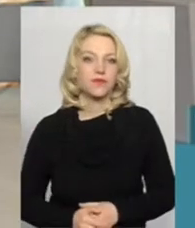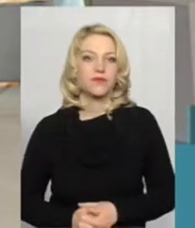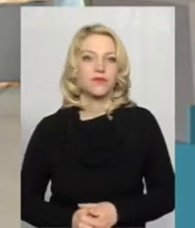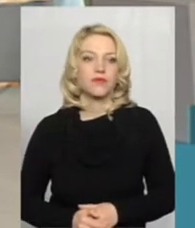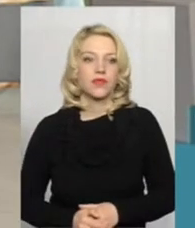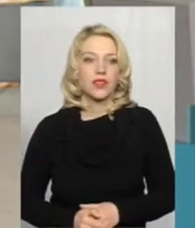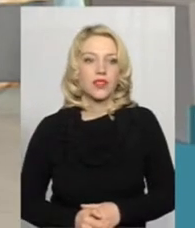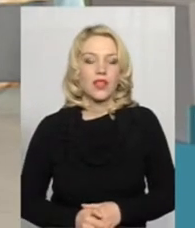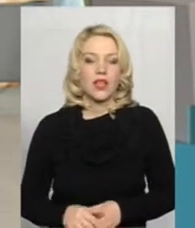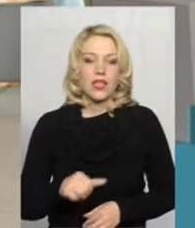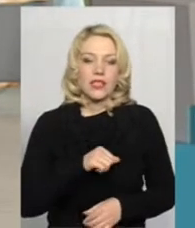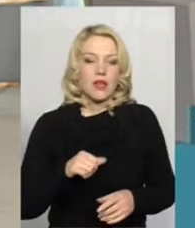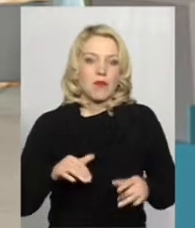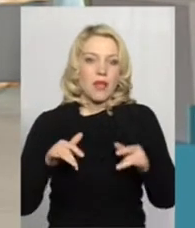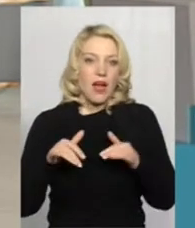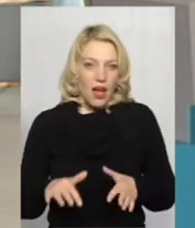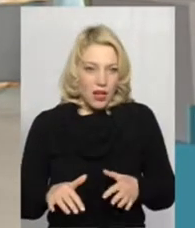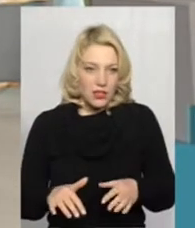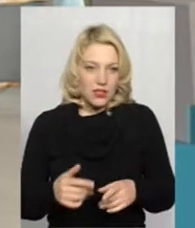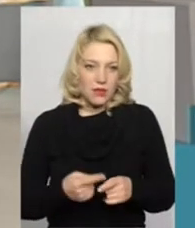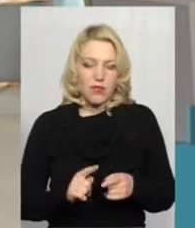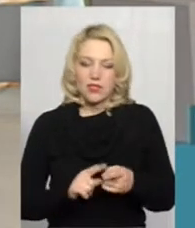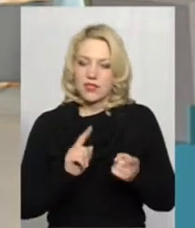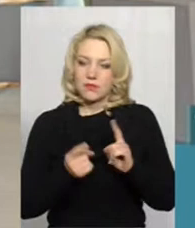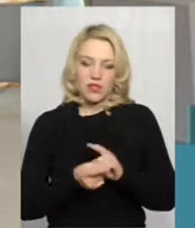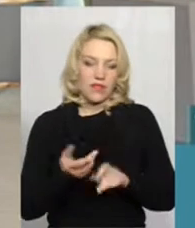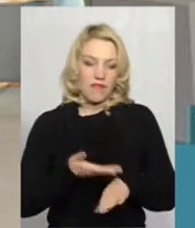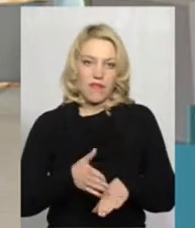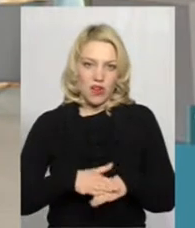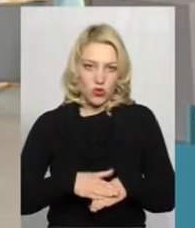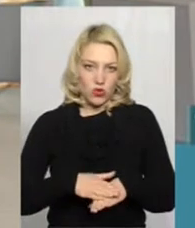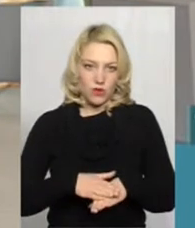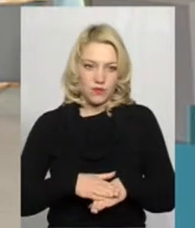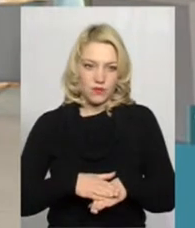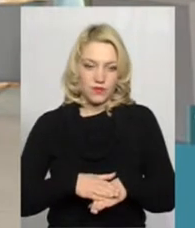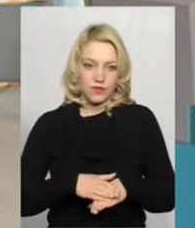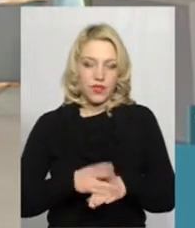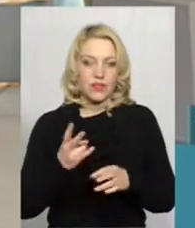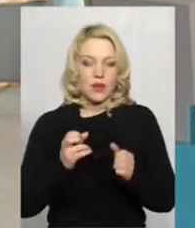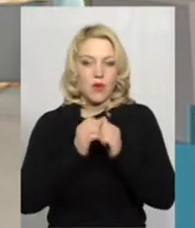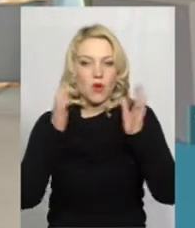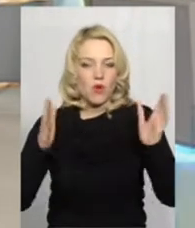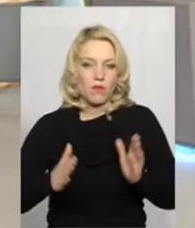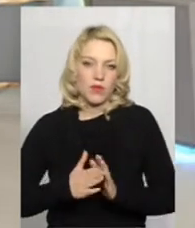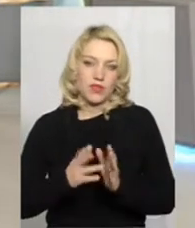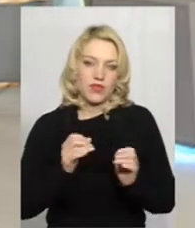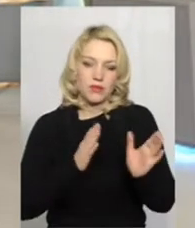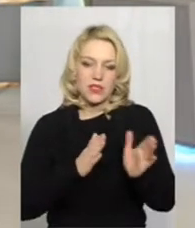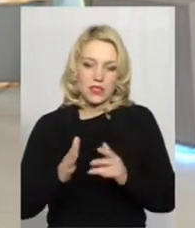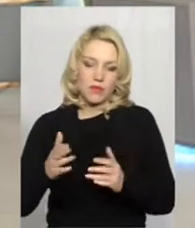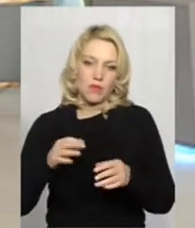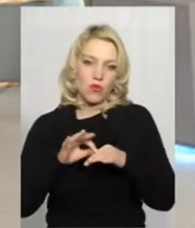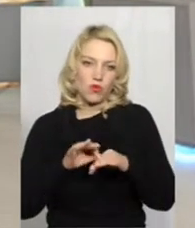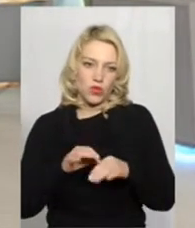проявляється? Ну, самими акціями, мені здається, що щось змінити дуже буде складно. Тут потрібно комплексно підходити і систематично проводити